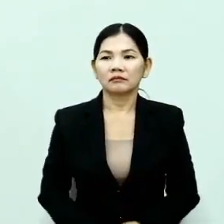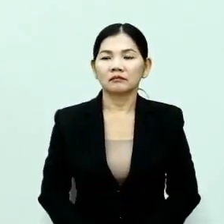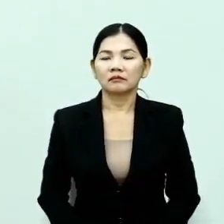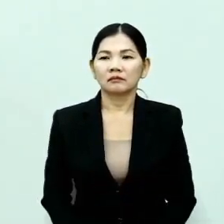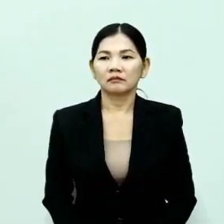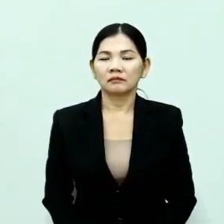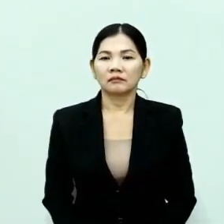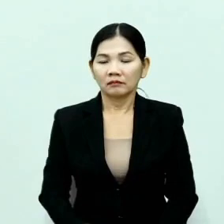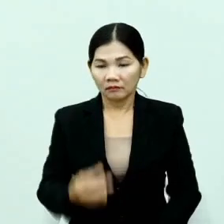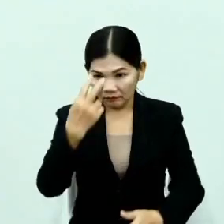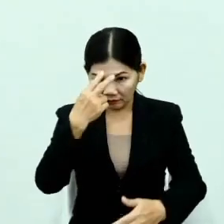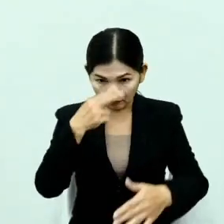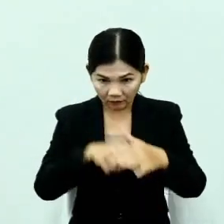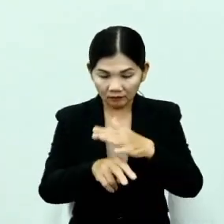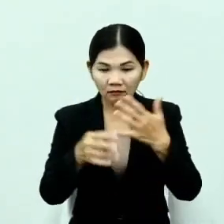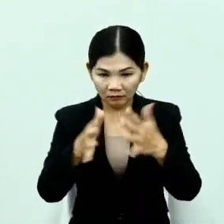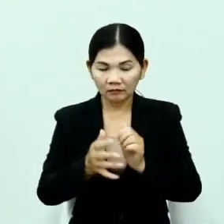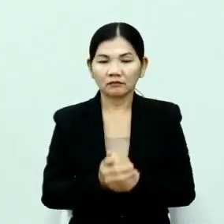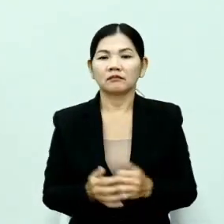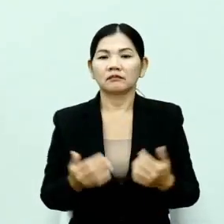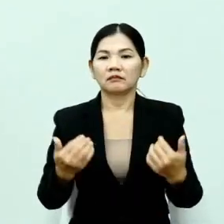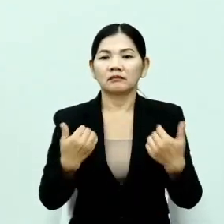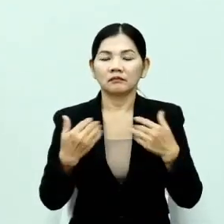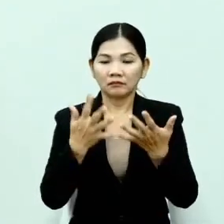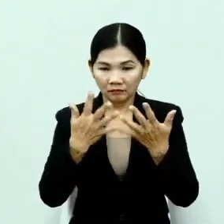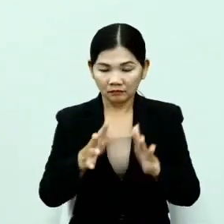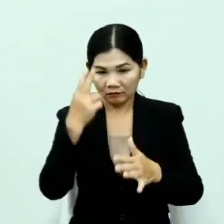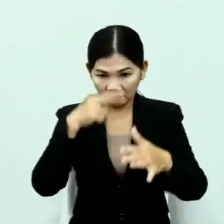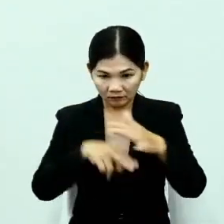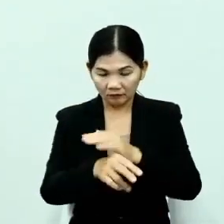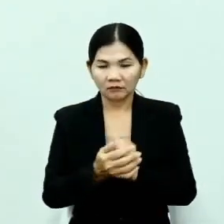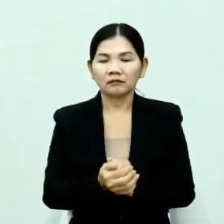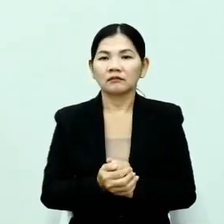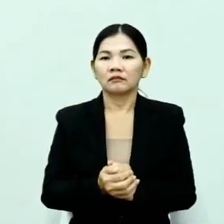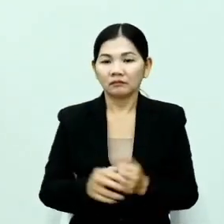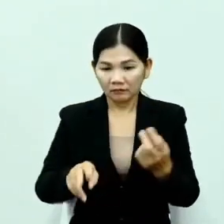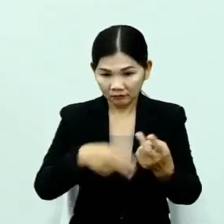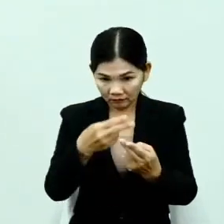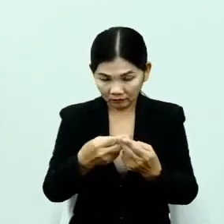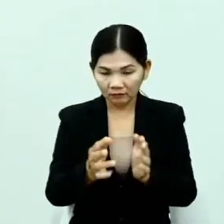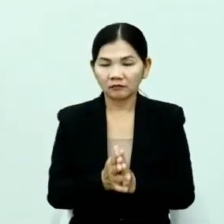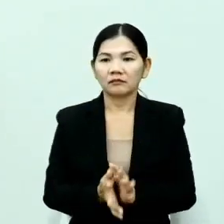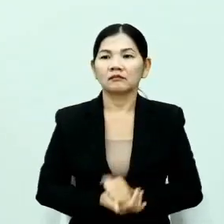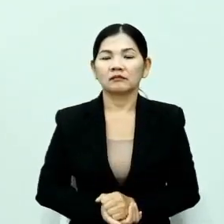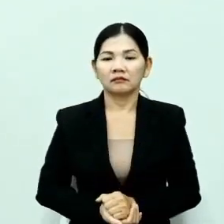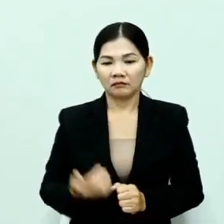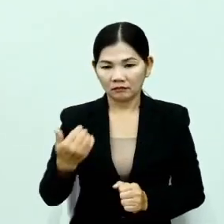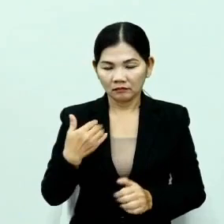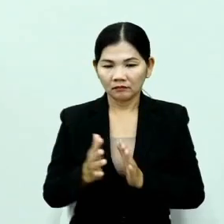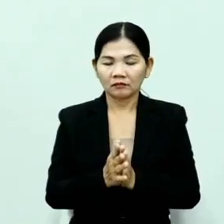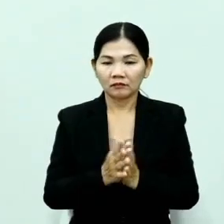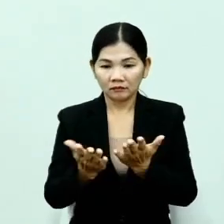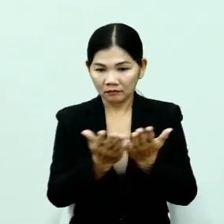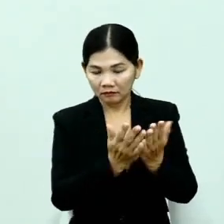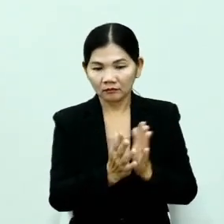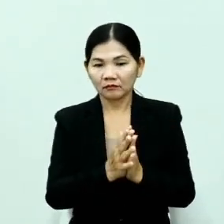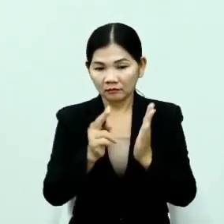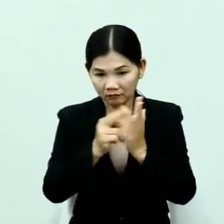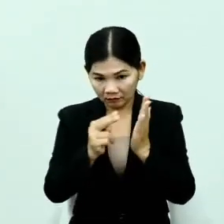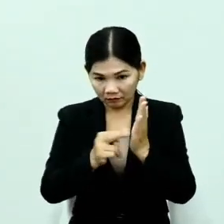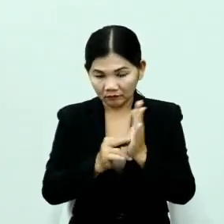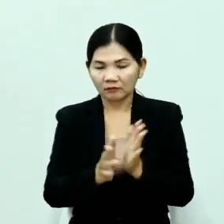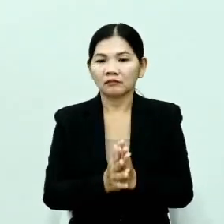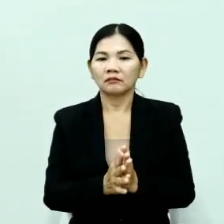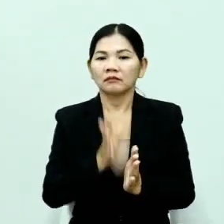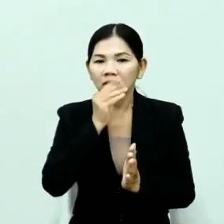Chà, tù tiết rùi rò hai. Nhọc bê đại con tù tiết hai. Con trời chăm chùm lại đại con bàn tù tiết. Bên đại dương an ạp tập bọt chóp, ta